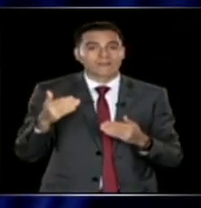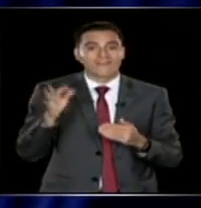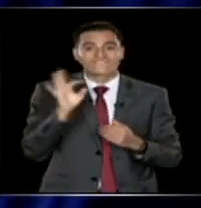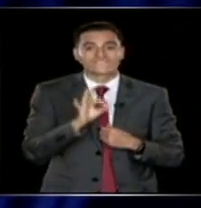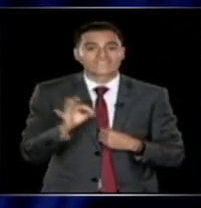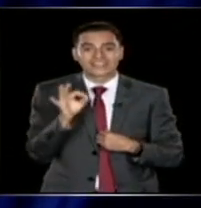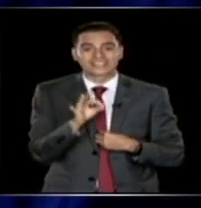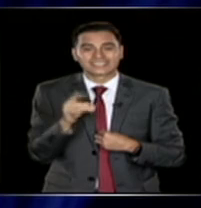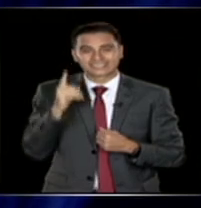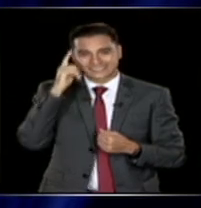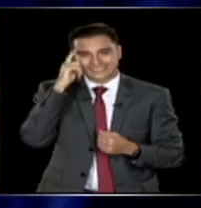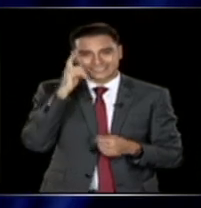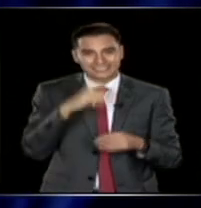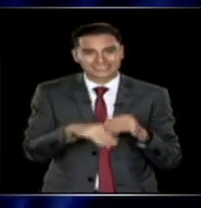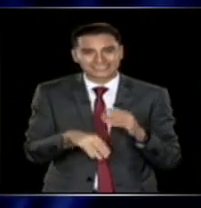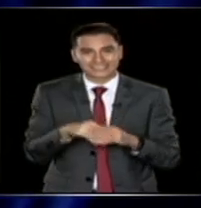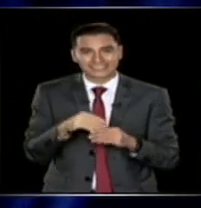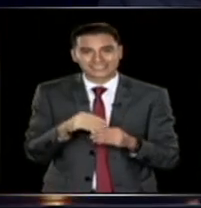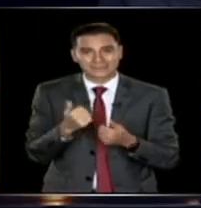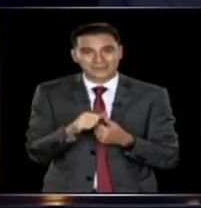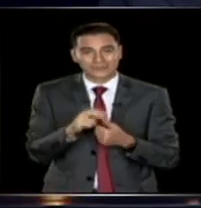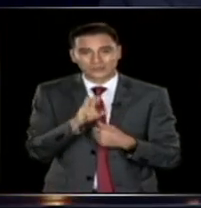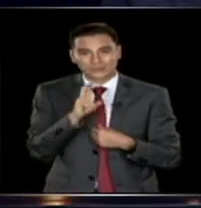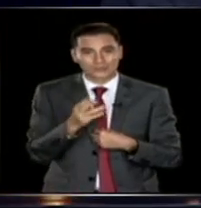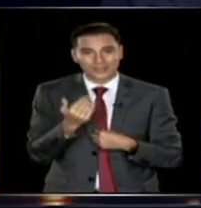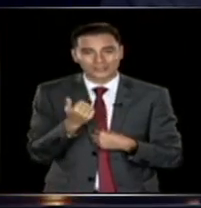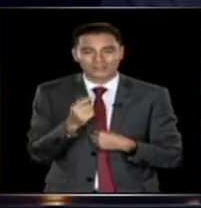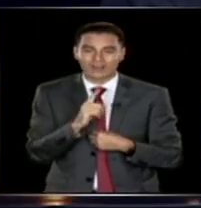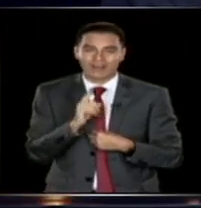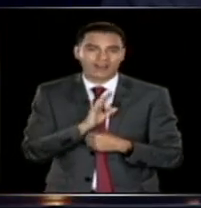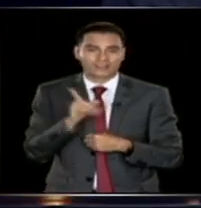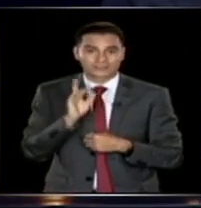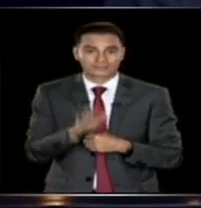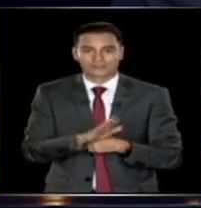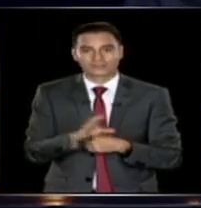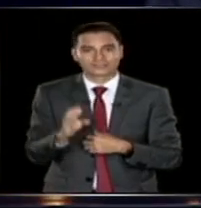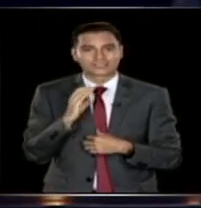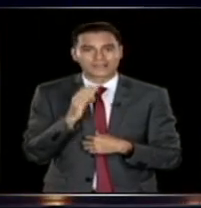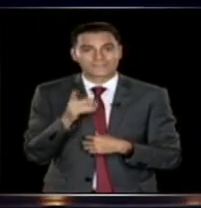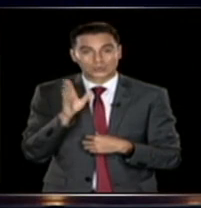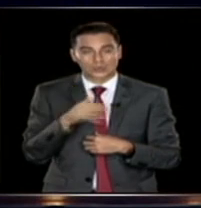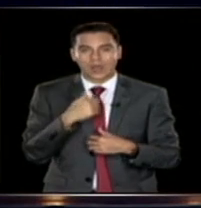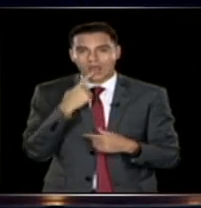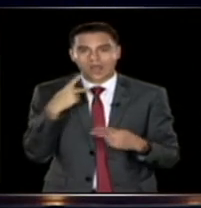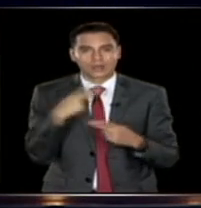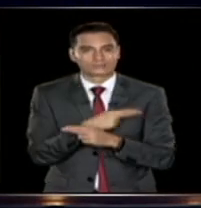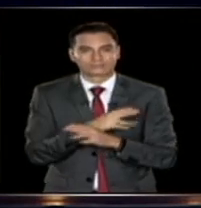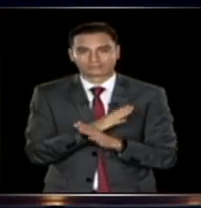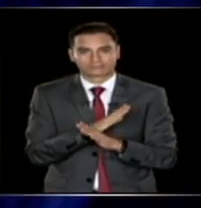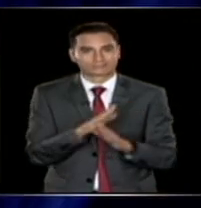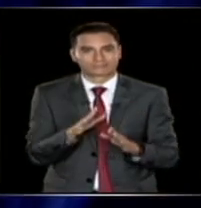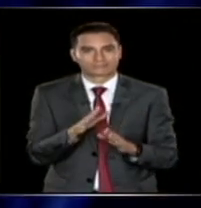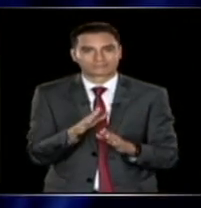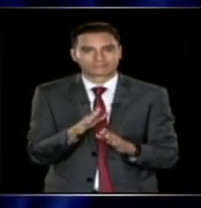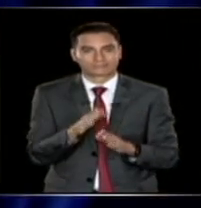إجابتك. حضرتك كمل الوصف. لا خلاص، دوست على البازر، أنا